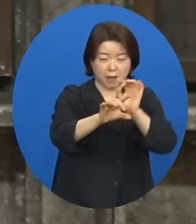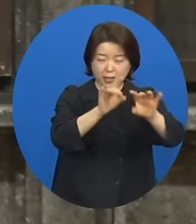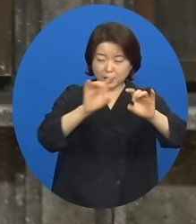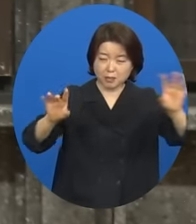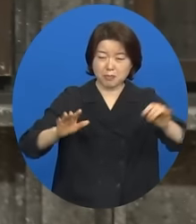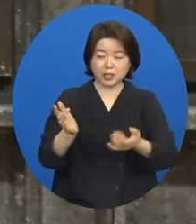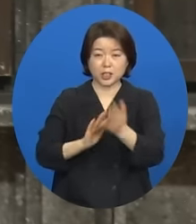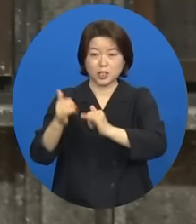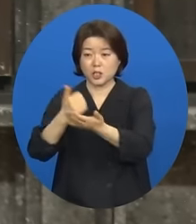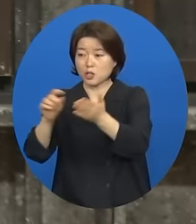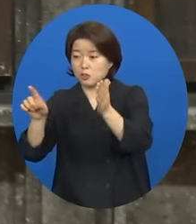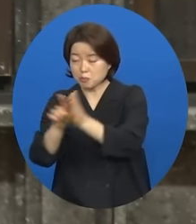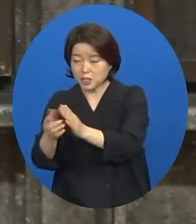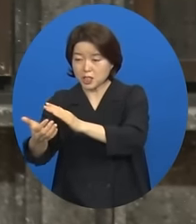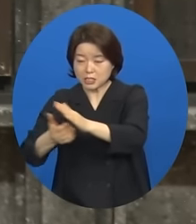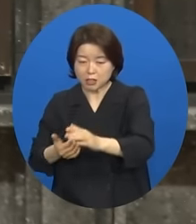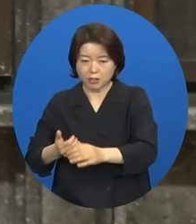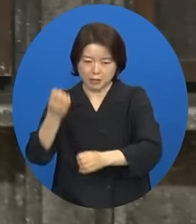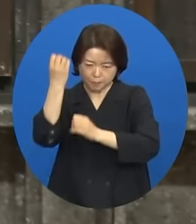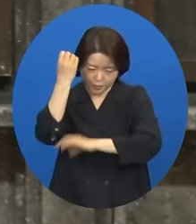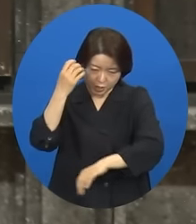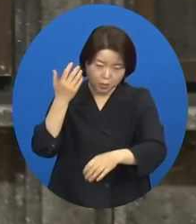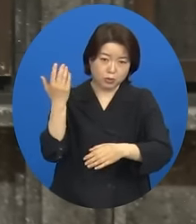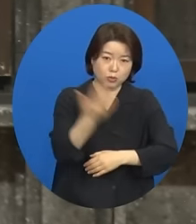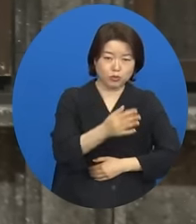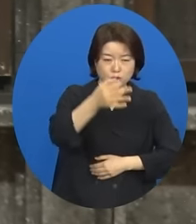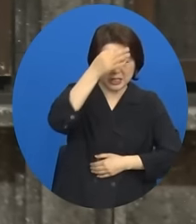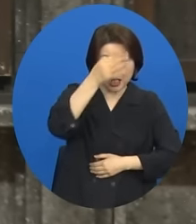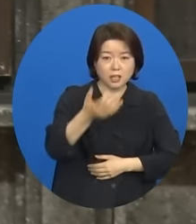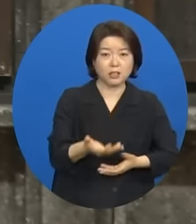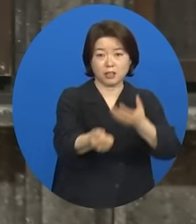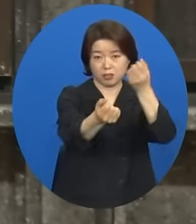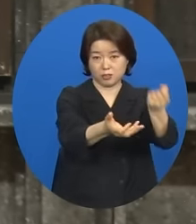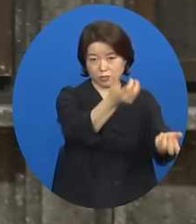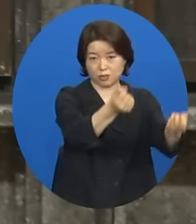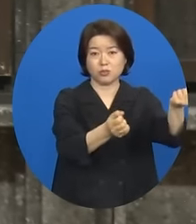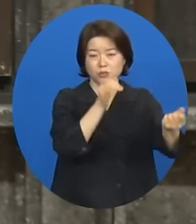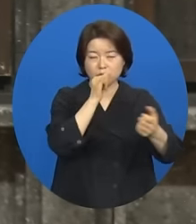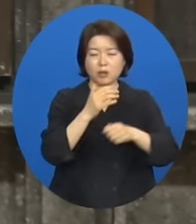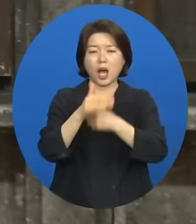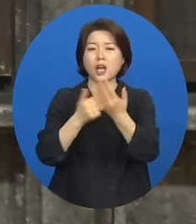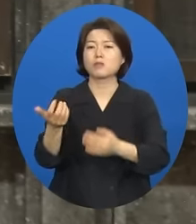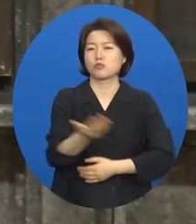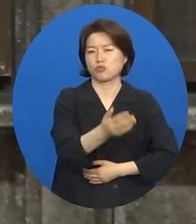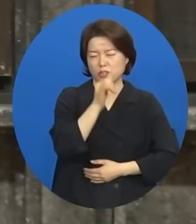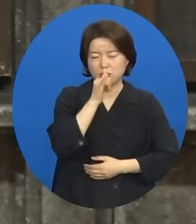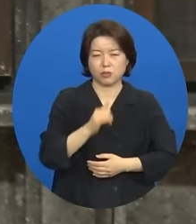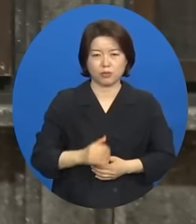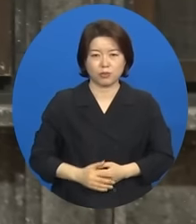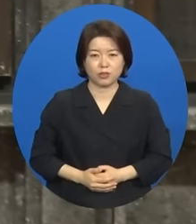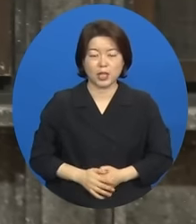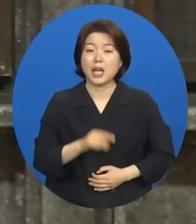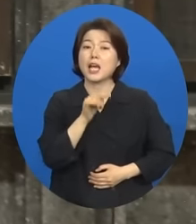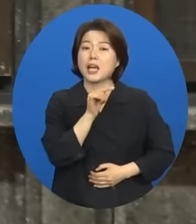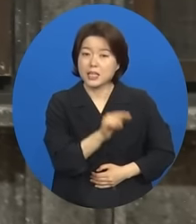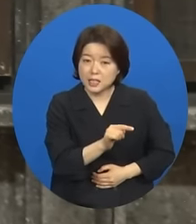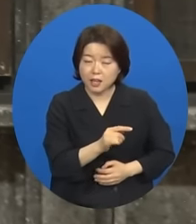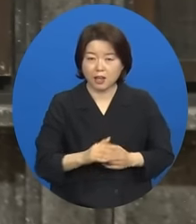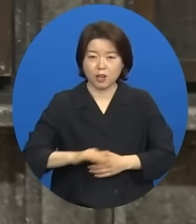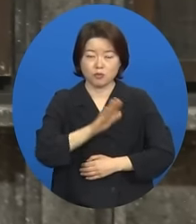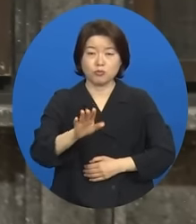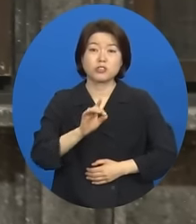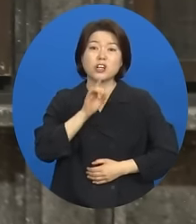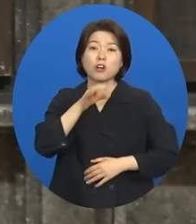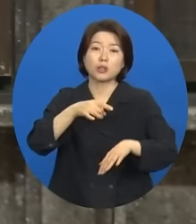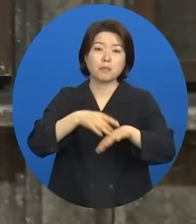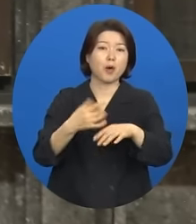믿기 이전에 하나님이 선천적으로 주신 어떤 재능이 여러분 다 있으실 거예요. 하나님이 주신 것들이죠. 이것이 우리의 엉덩이 뼈가